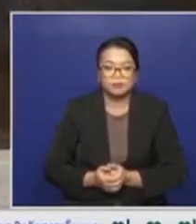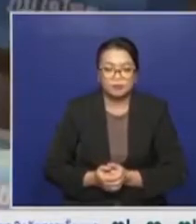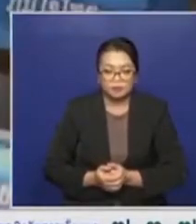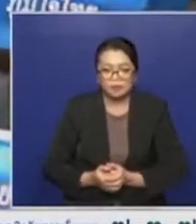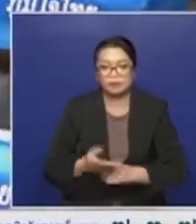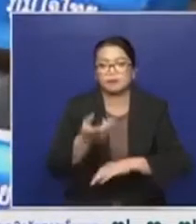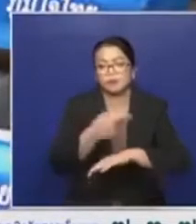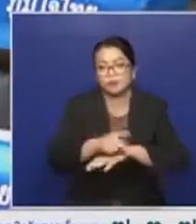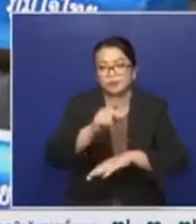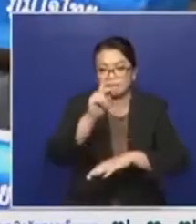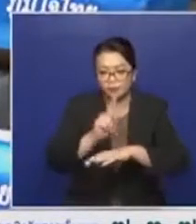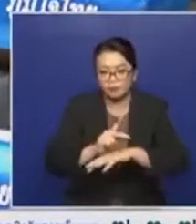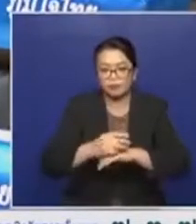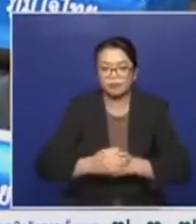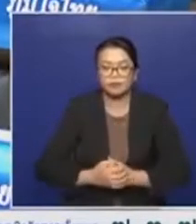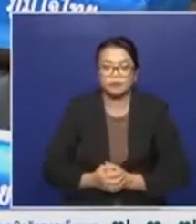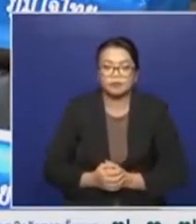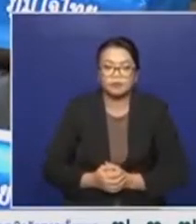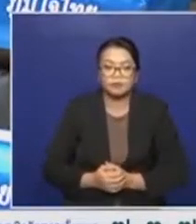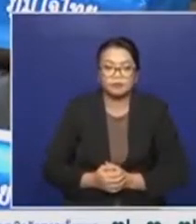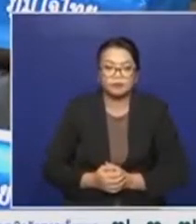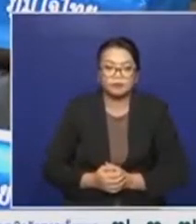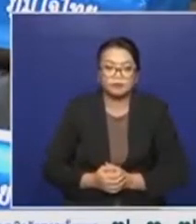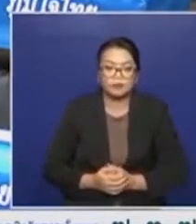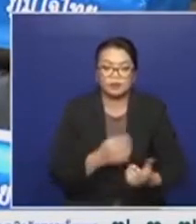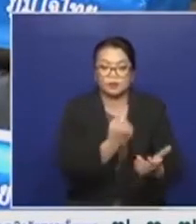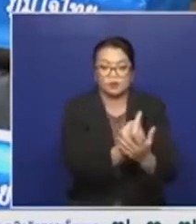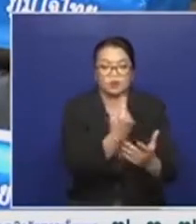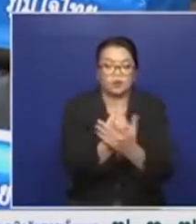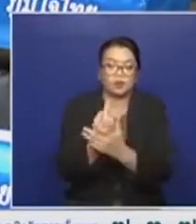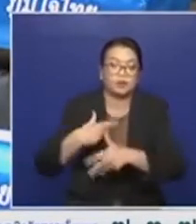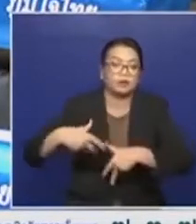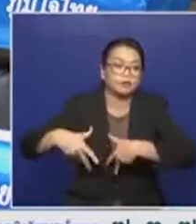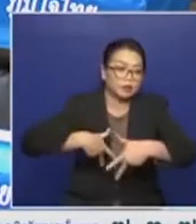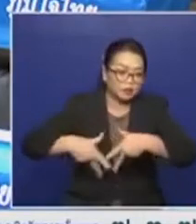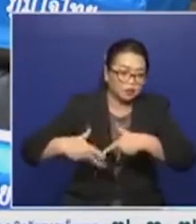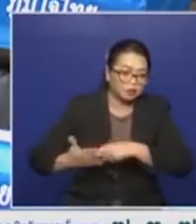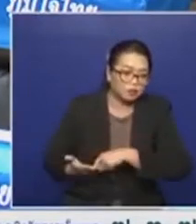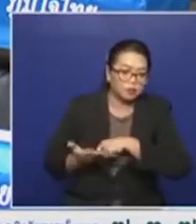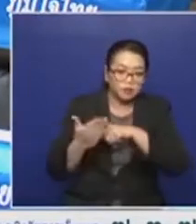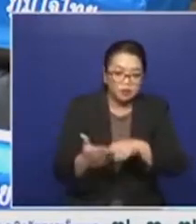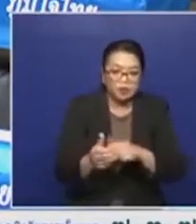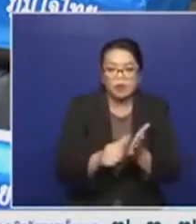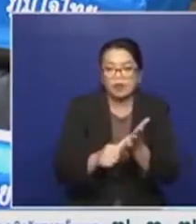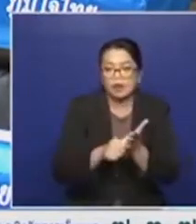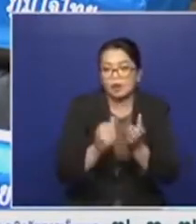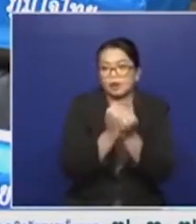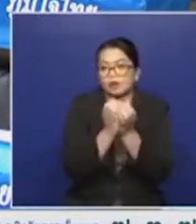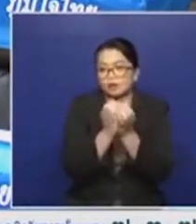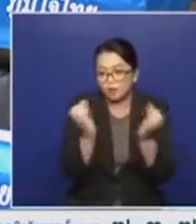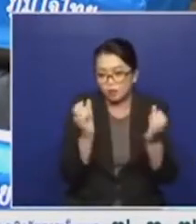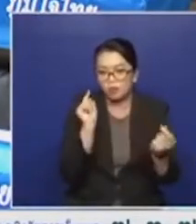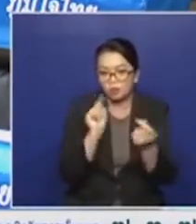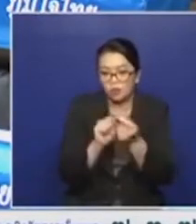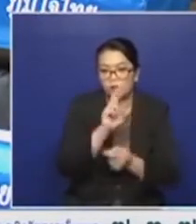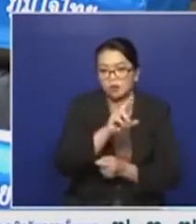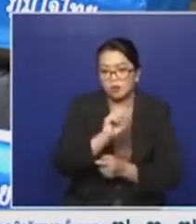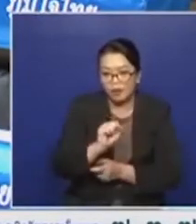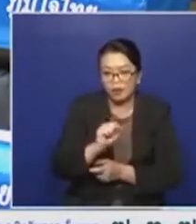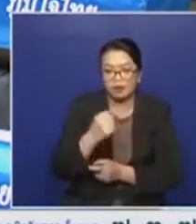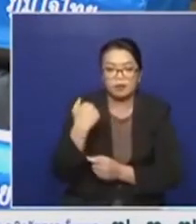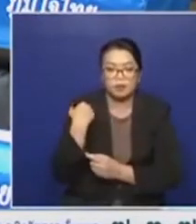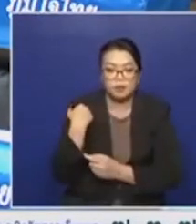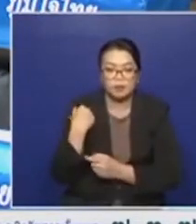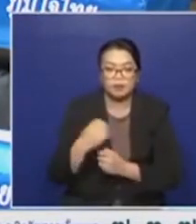มันจึงไม่แปลกที่ทันทีที่ตัวแทนของประชาชนเสนอแก้ไขรัฐธรรมนูญต่อรัฐสภาและก็จะ